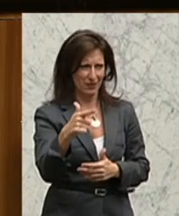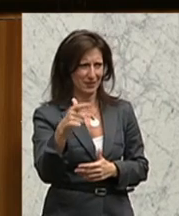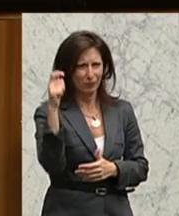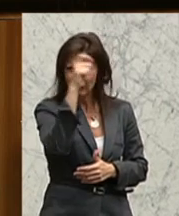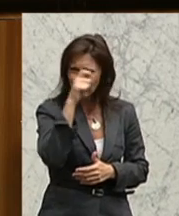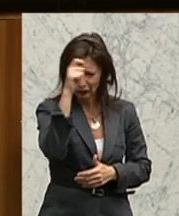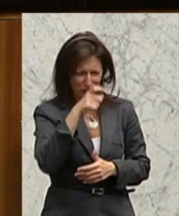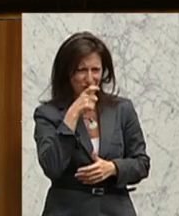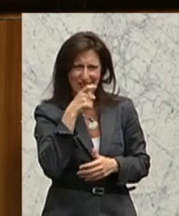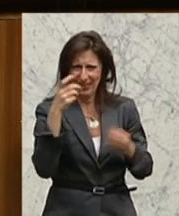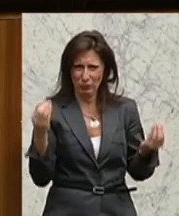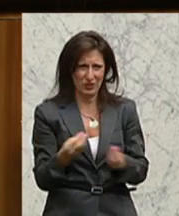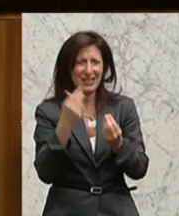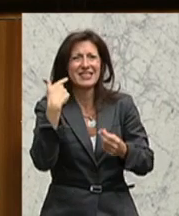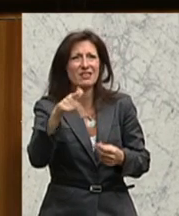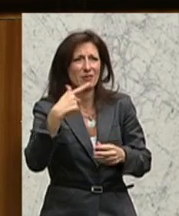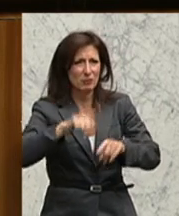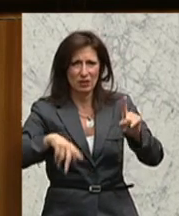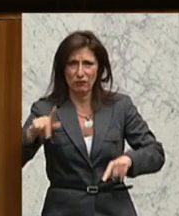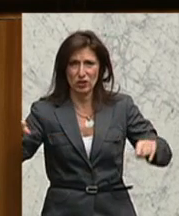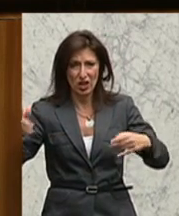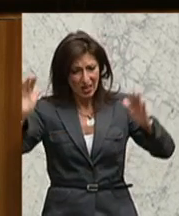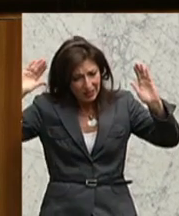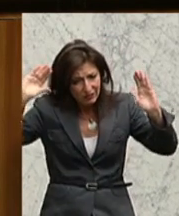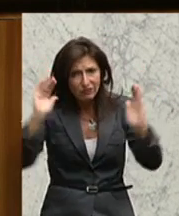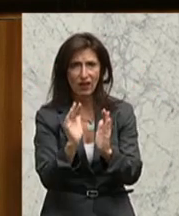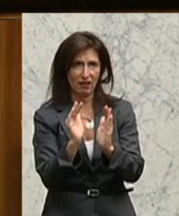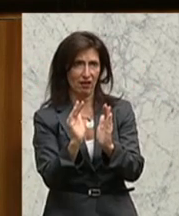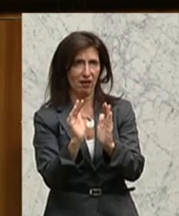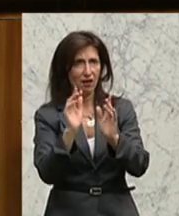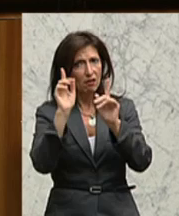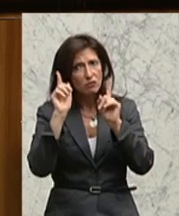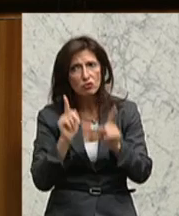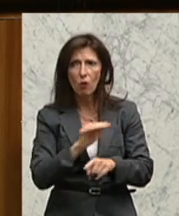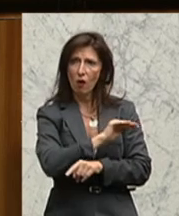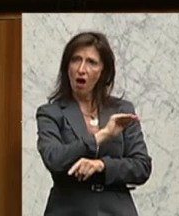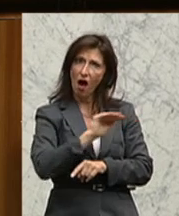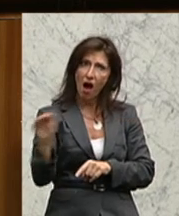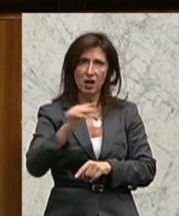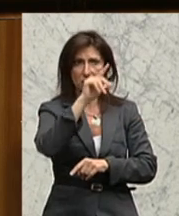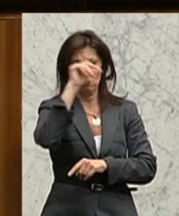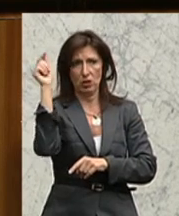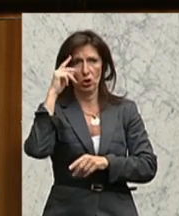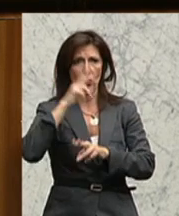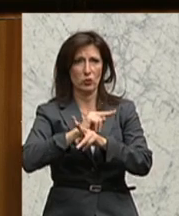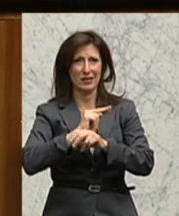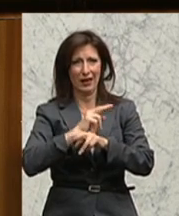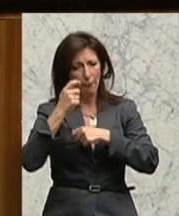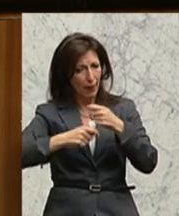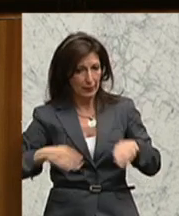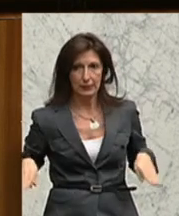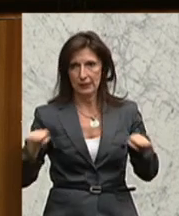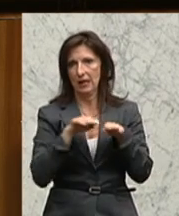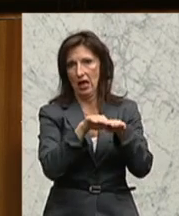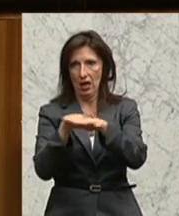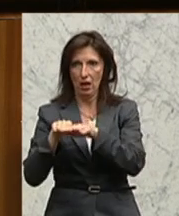Wildwuchsversicherungsgeschichte so weit zu reduzieren, dass wir alle gleich behandelt werden in Österreich. Wir wissen alle, dass wenn wir mit einem Auto